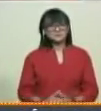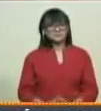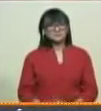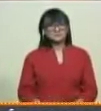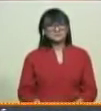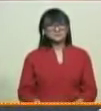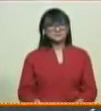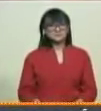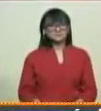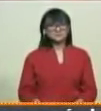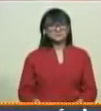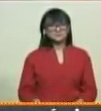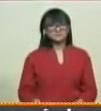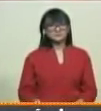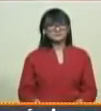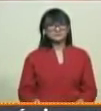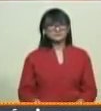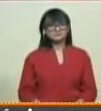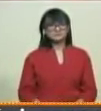Amén.